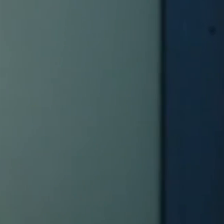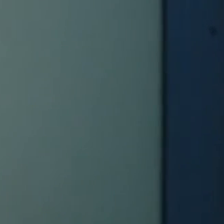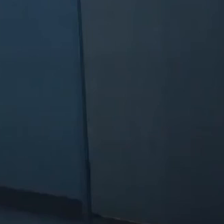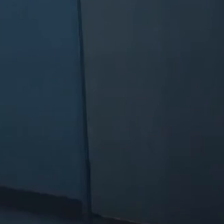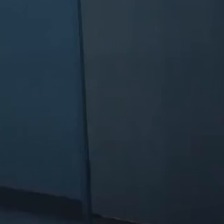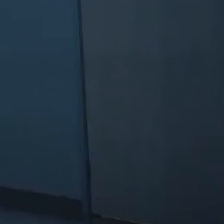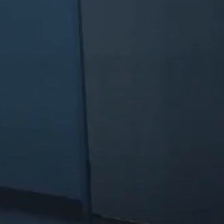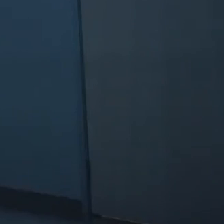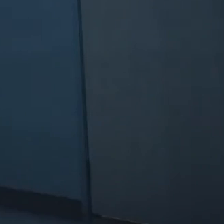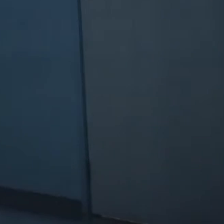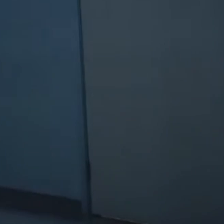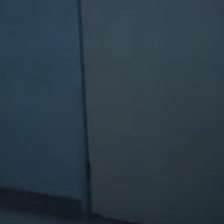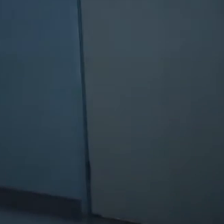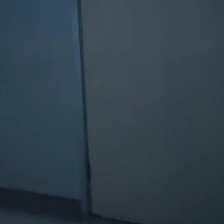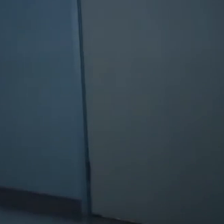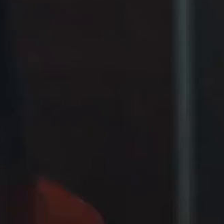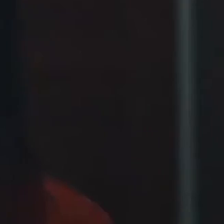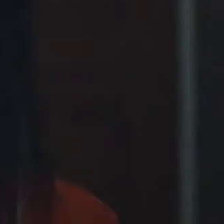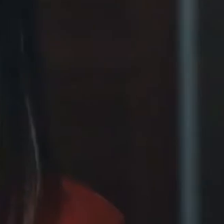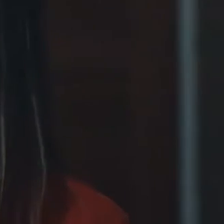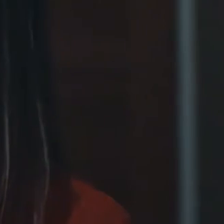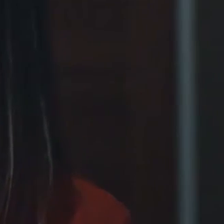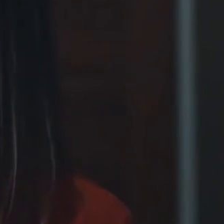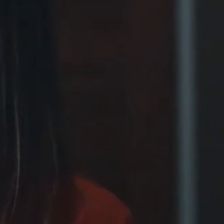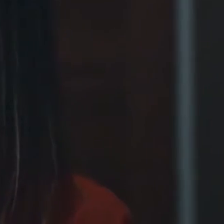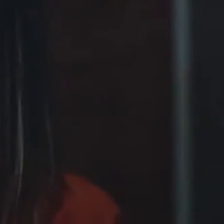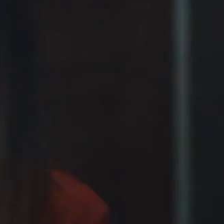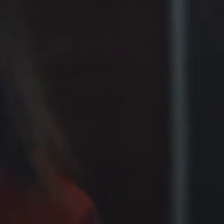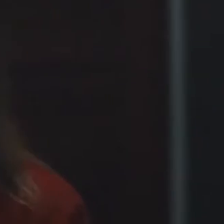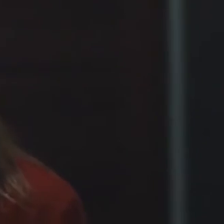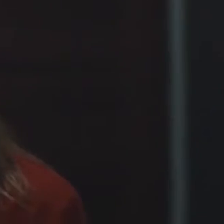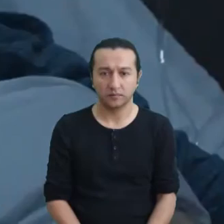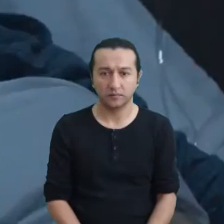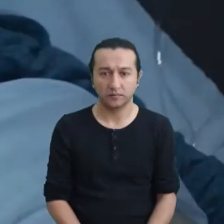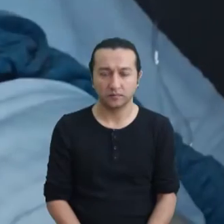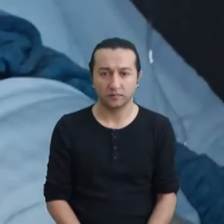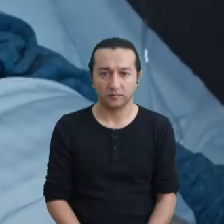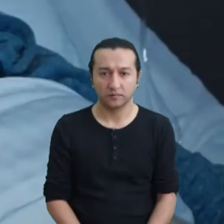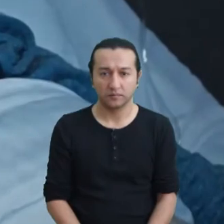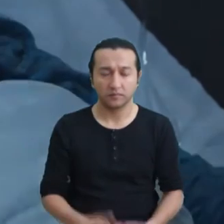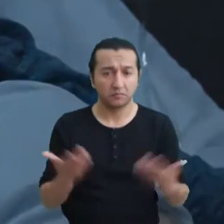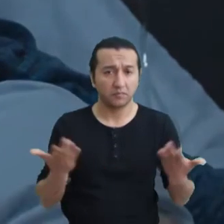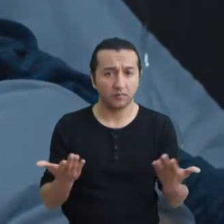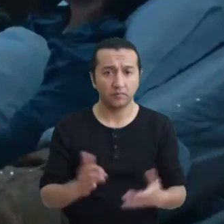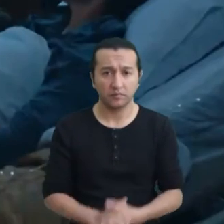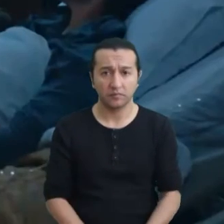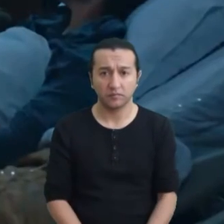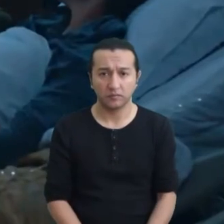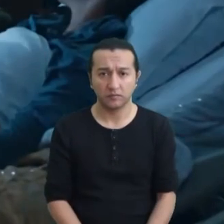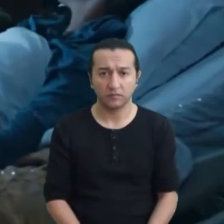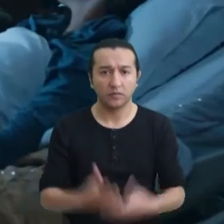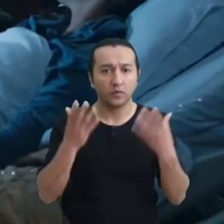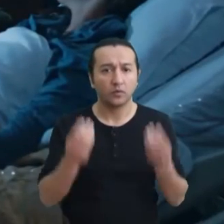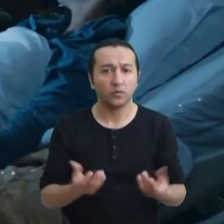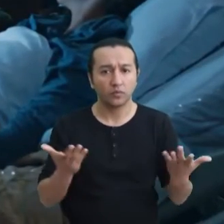tuttu. Sonra kolunu önüne doğru çekti. Çevresine bakılıyor. Leyla şaşkınlıkla tavana bakıp Safiye'ye çevirdi başını.